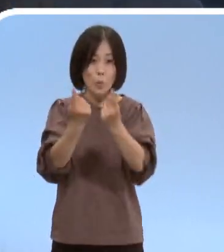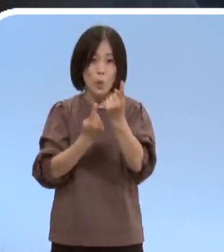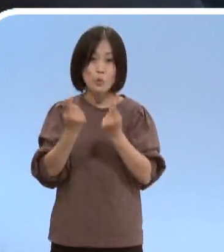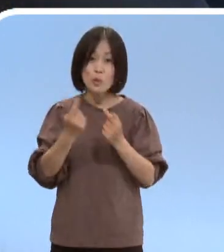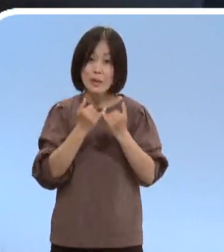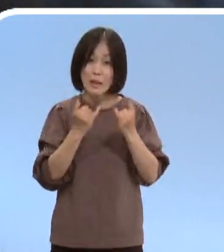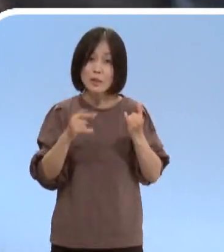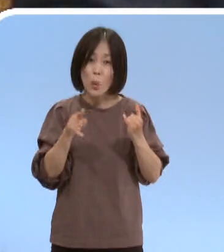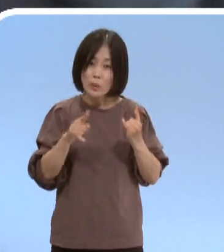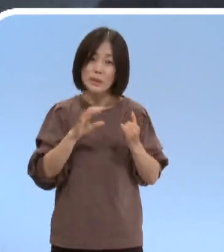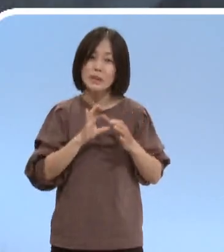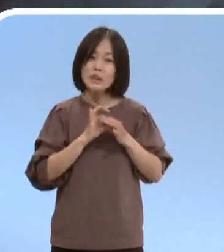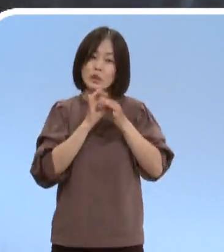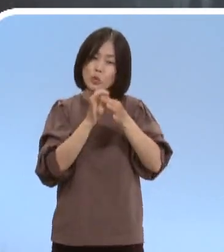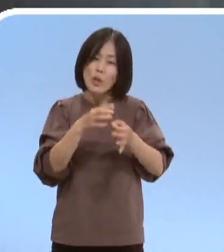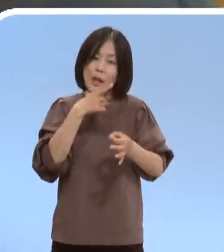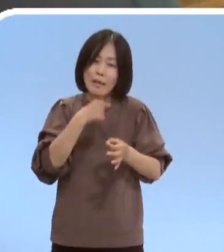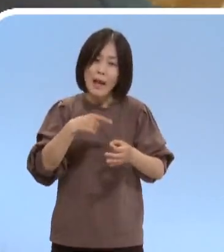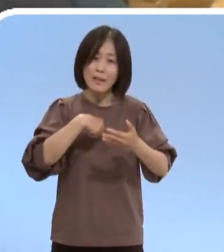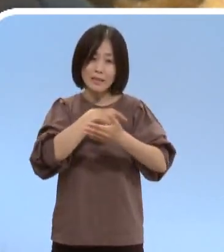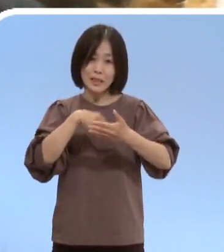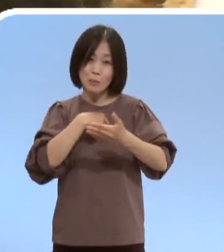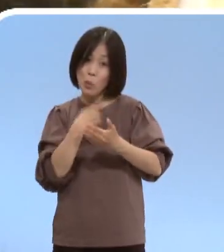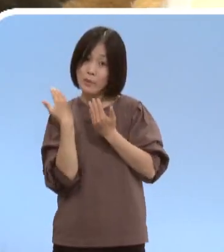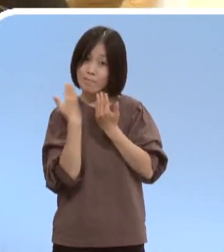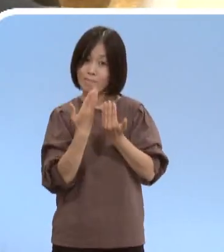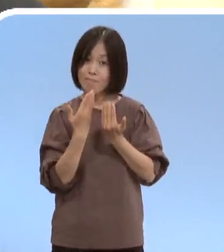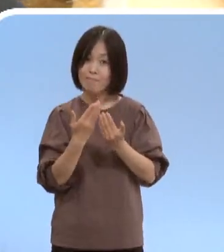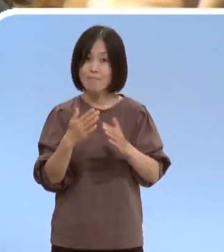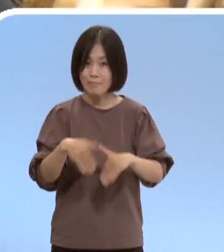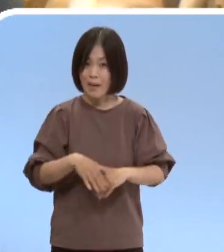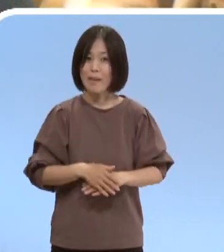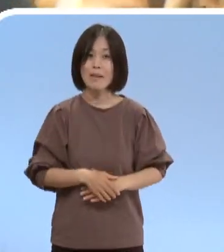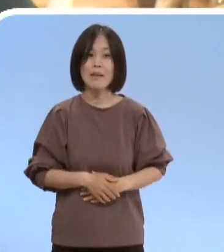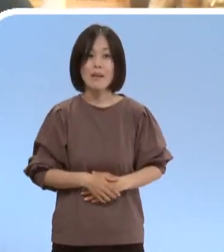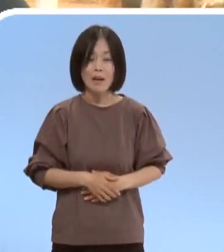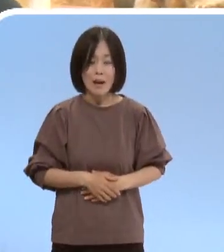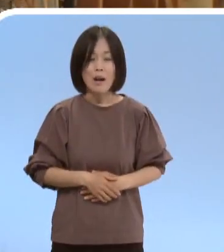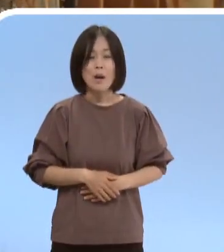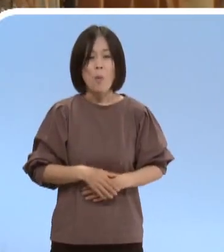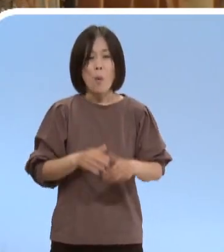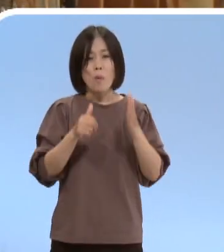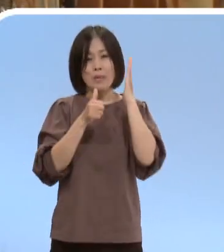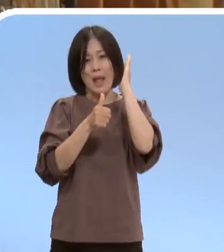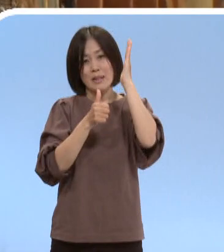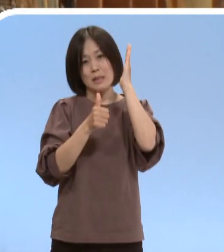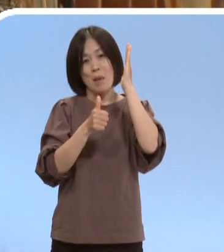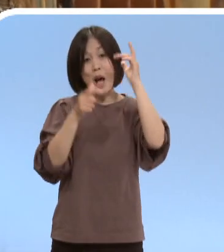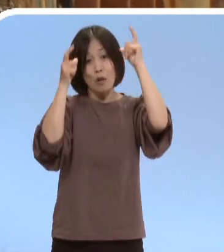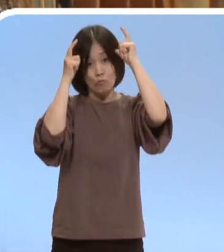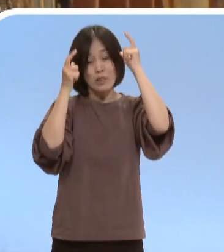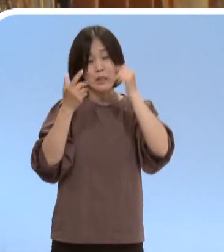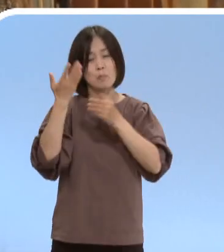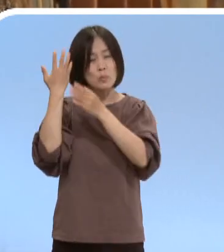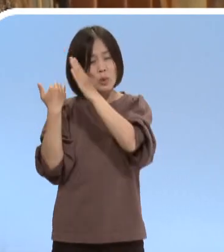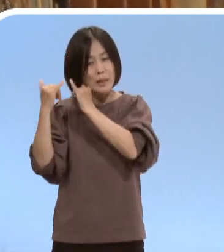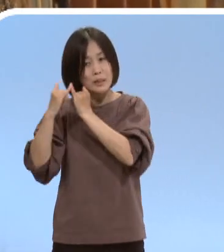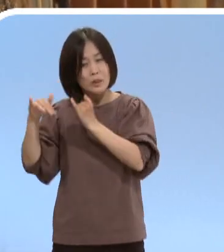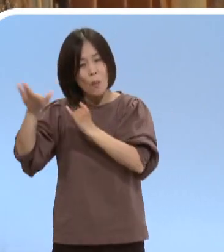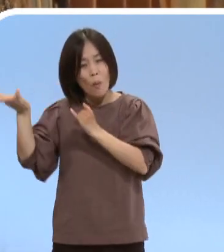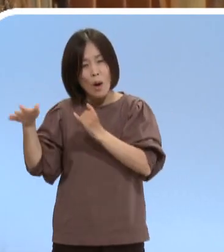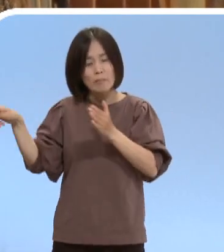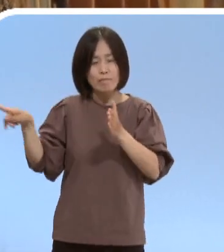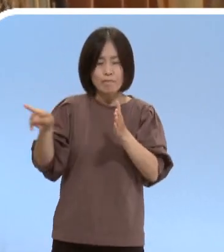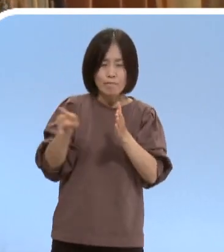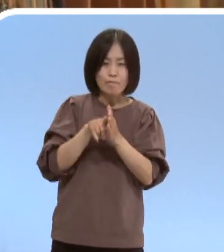鐘を。訪れた人に伝えたい思いを小林さんに伺いました。 田島牛っていうのを昔の人がずっ